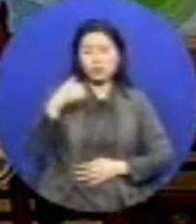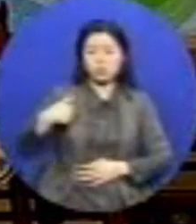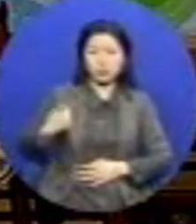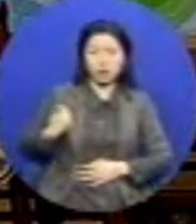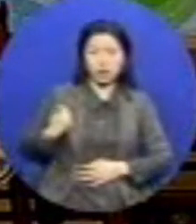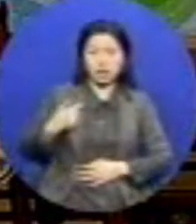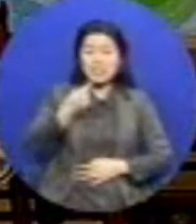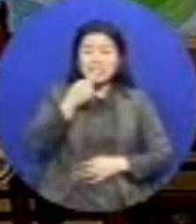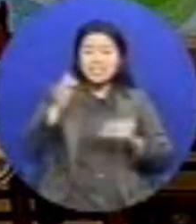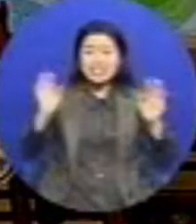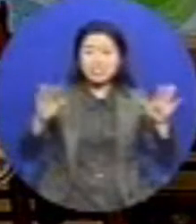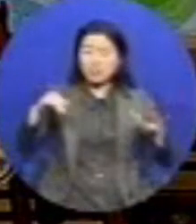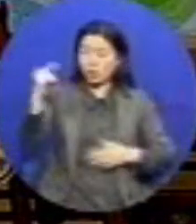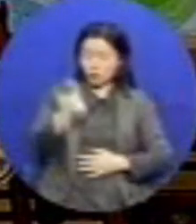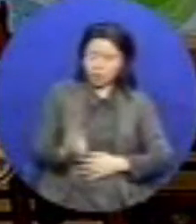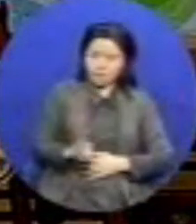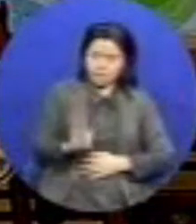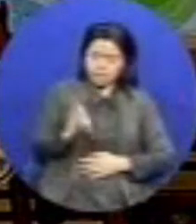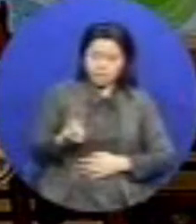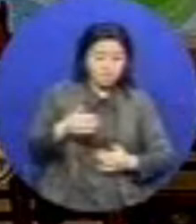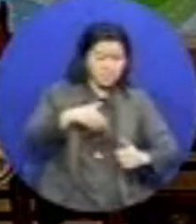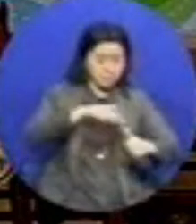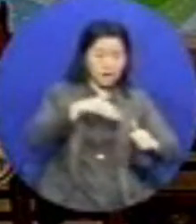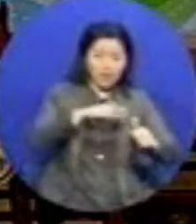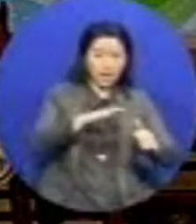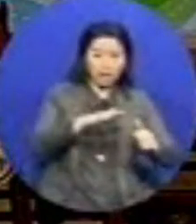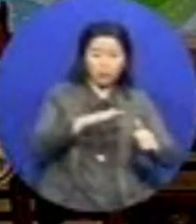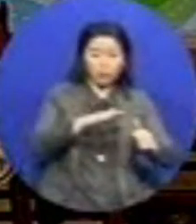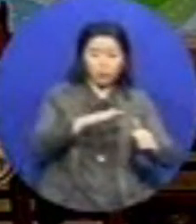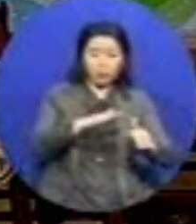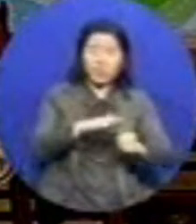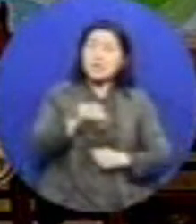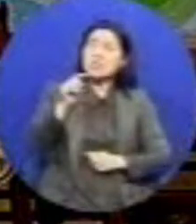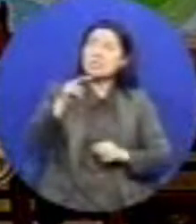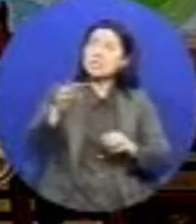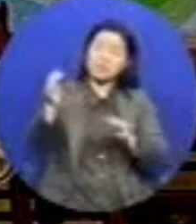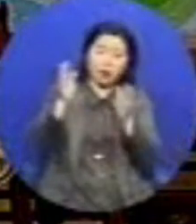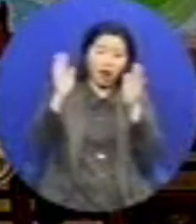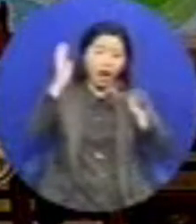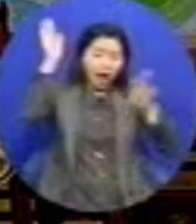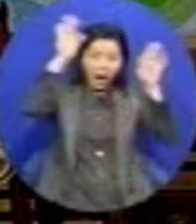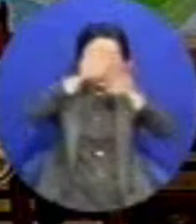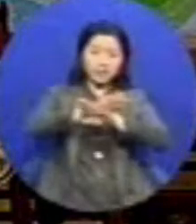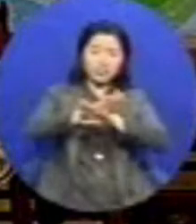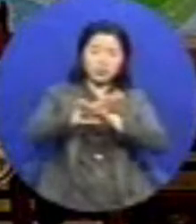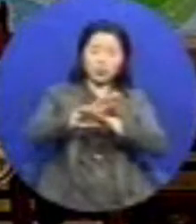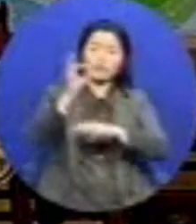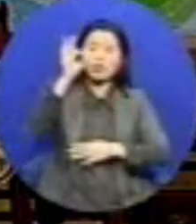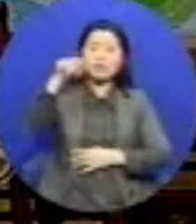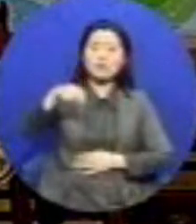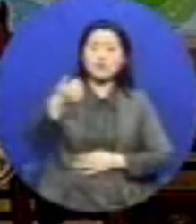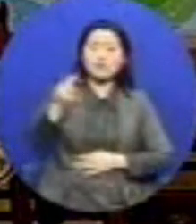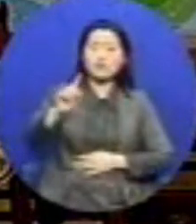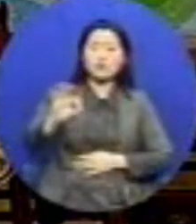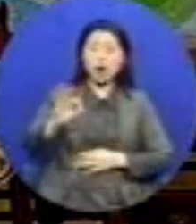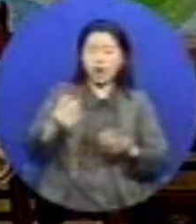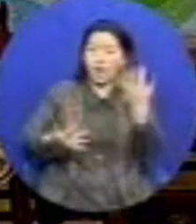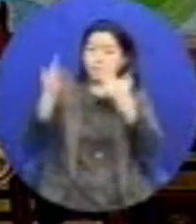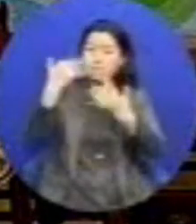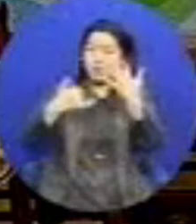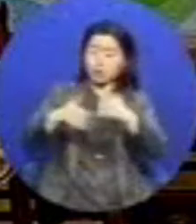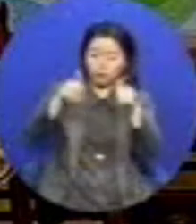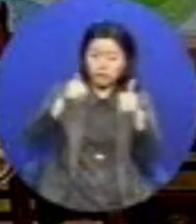천사들이 와서 빨리 떠나야 한다고 이제 곧 하늘에서 유황 블로어 심판할 것이라고 말해 줬는데도